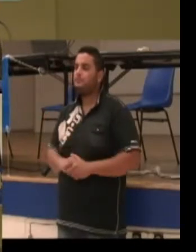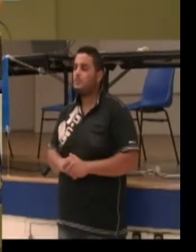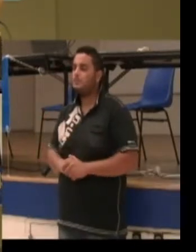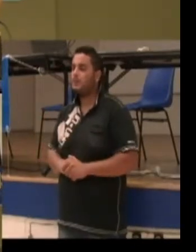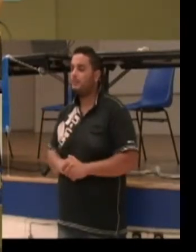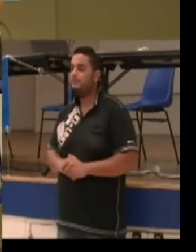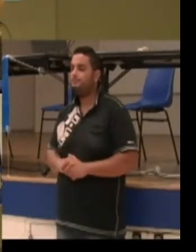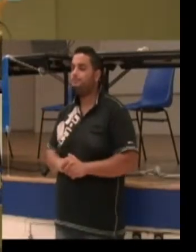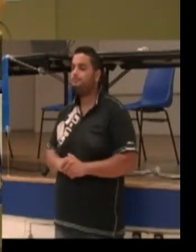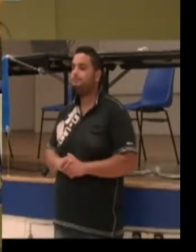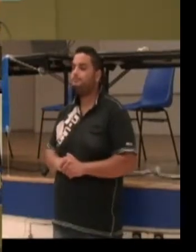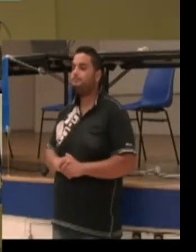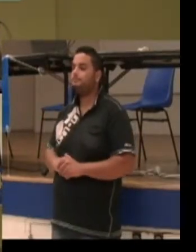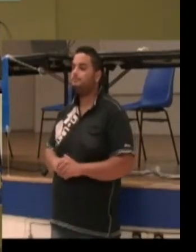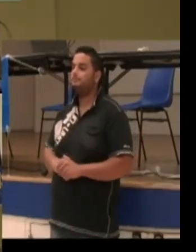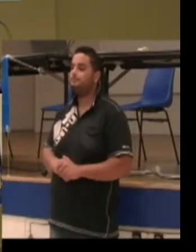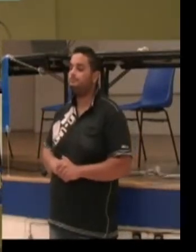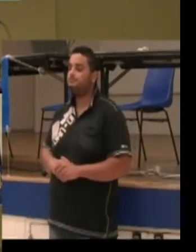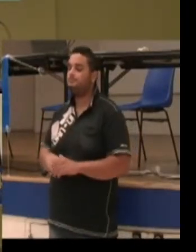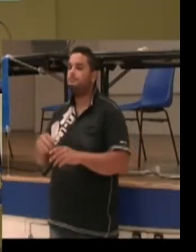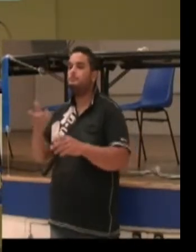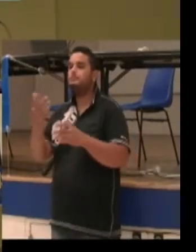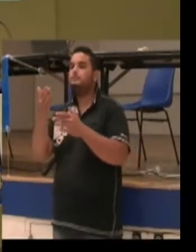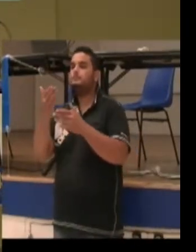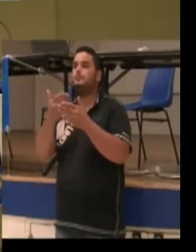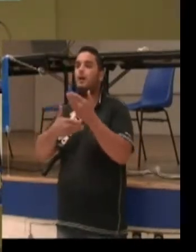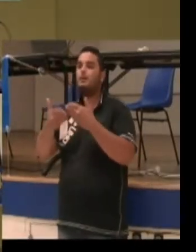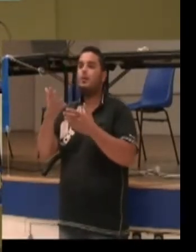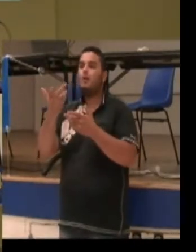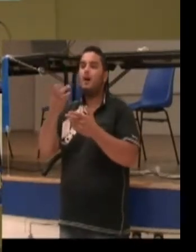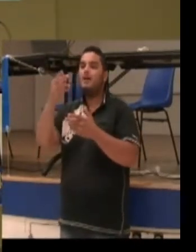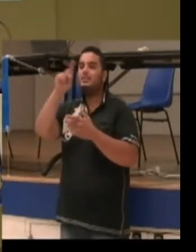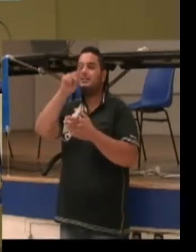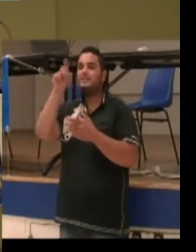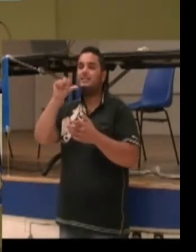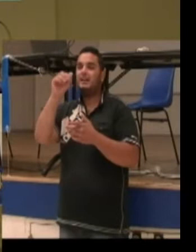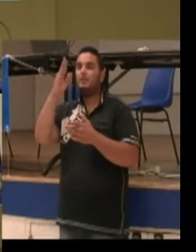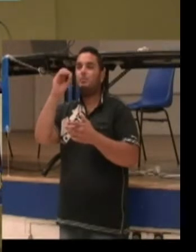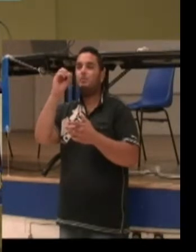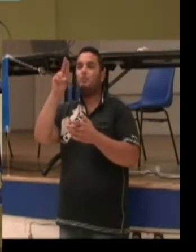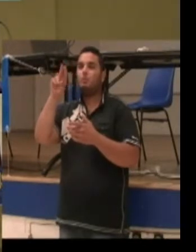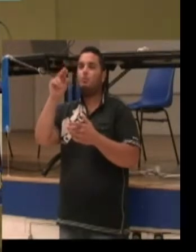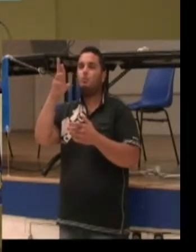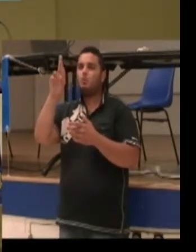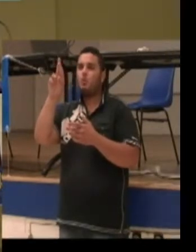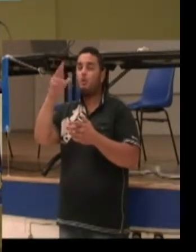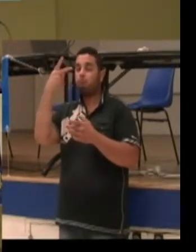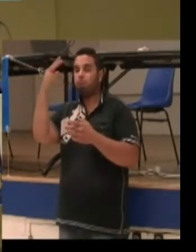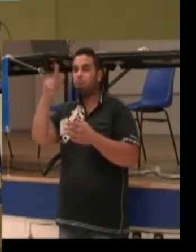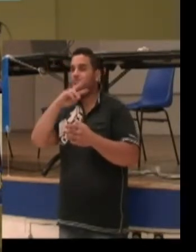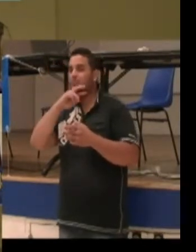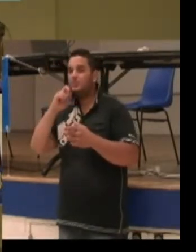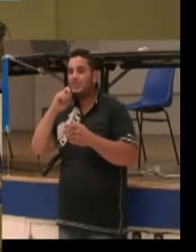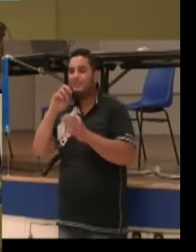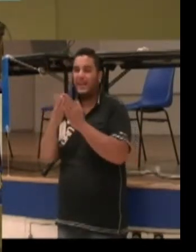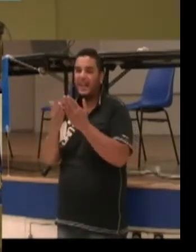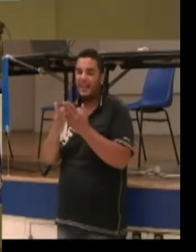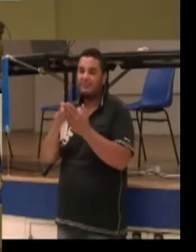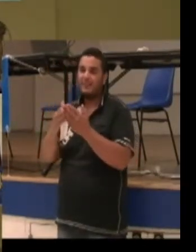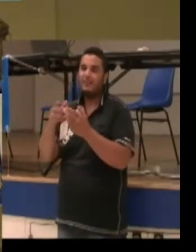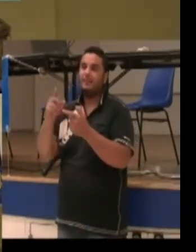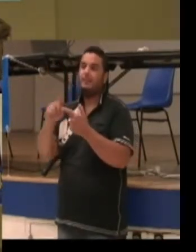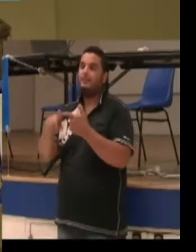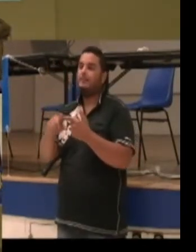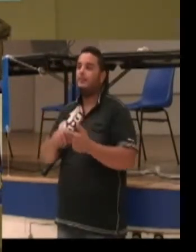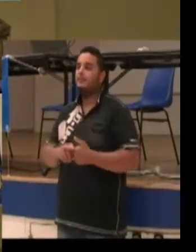à la place de Zabur, qui est le livre de l'Epsomme de David. Et j'ai été préféré par Al-Mufassal, le détaillé. Et le détaillé, c'est quoi ? Al-Mathani,